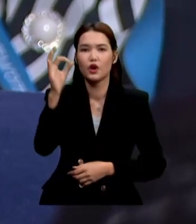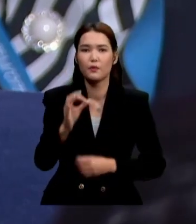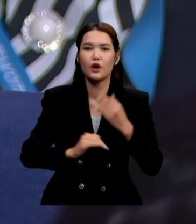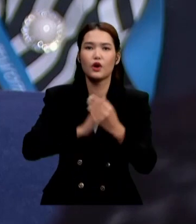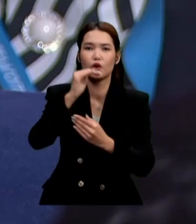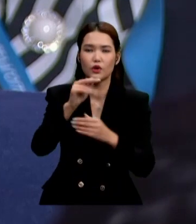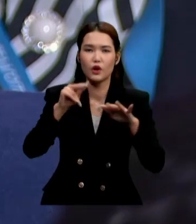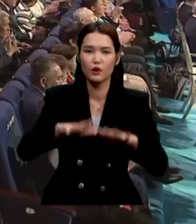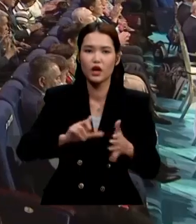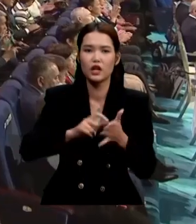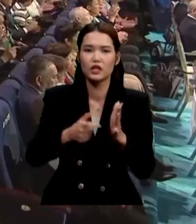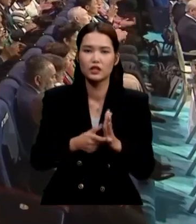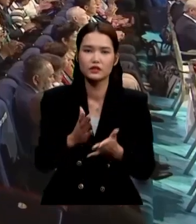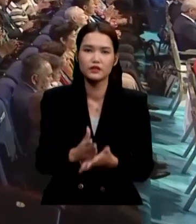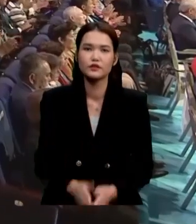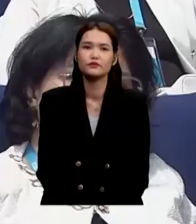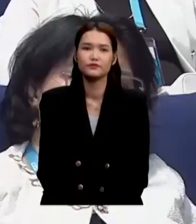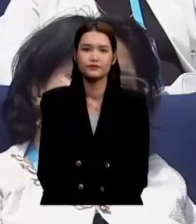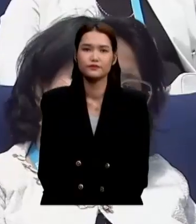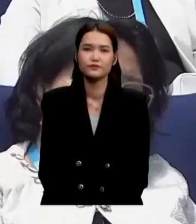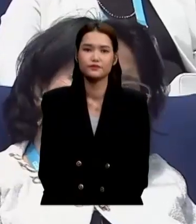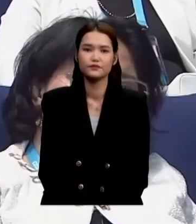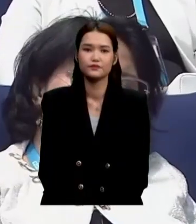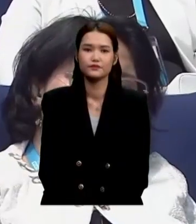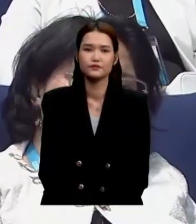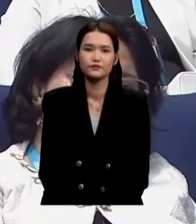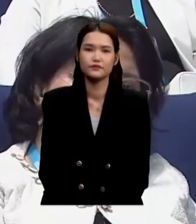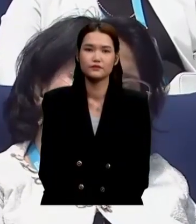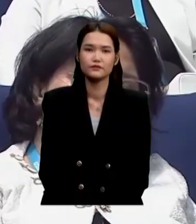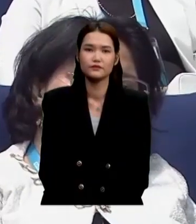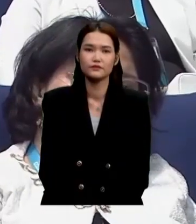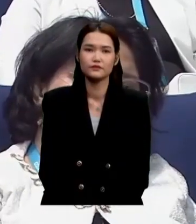жоғары санатқа ие екен. Гүлнұр Мұратқызы, Ғабиден Жоқшев, Атамекен Бизнес.